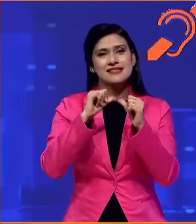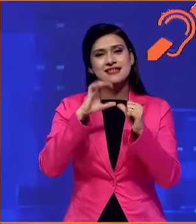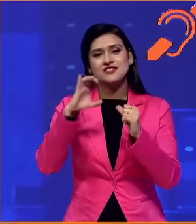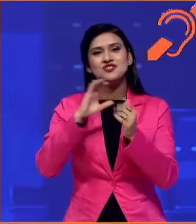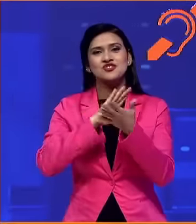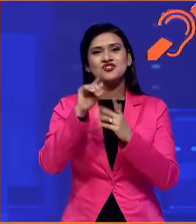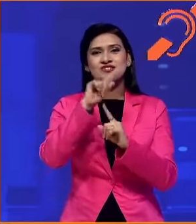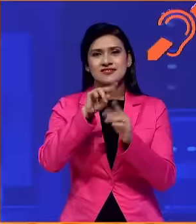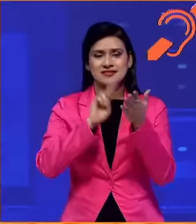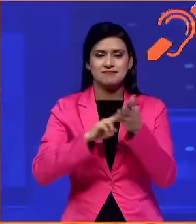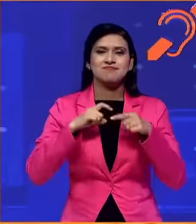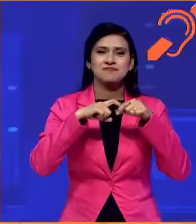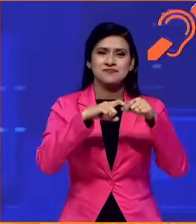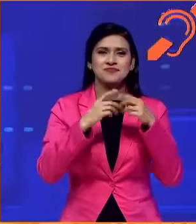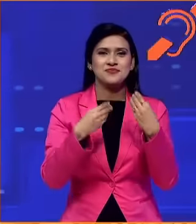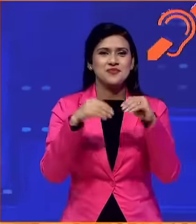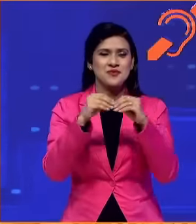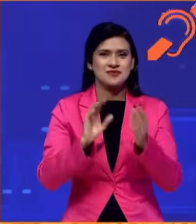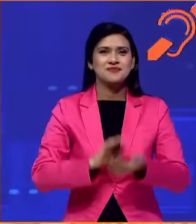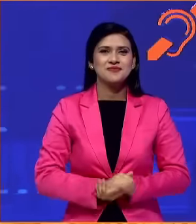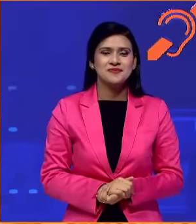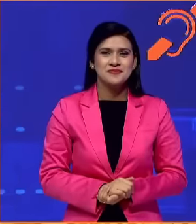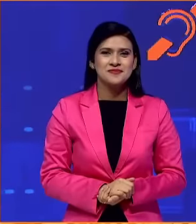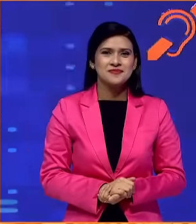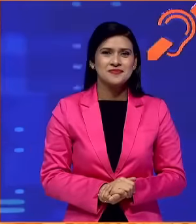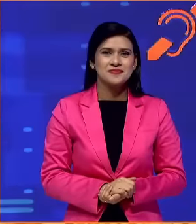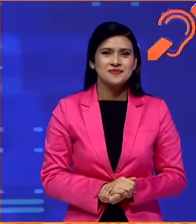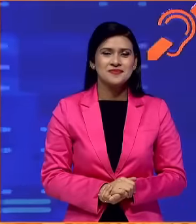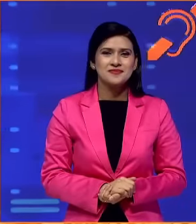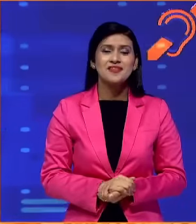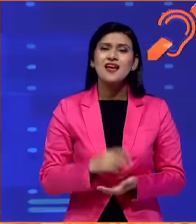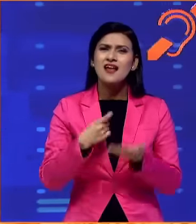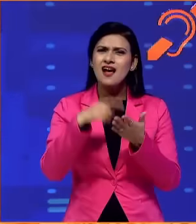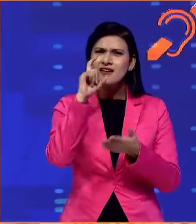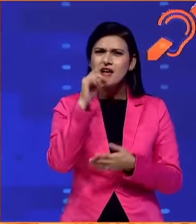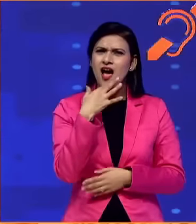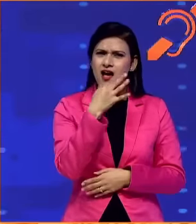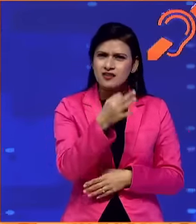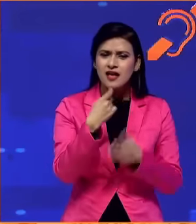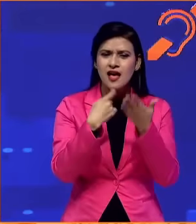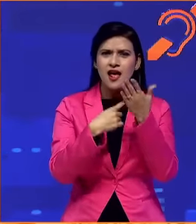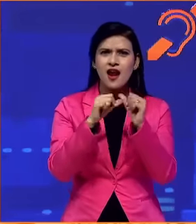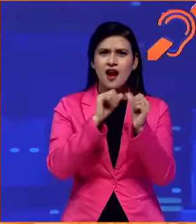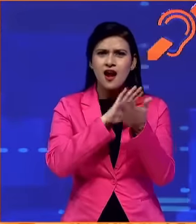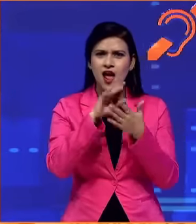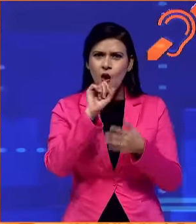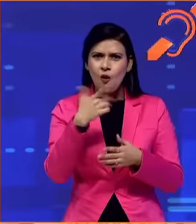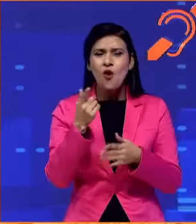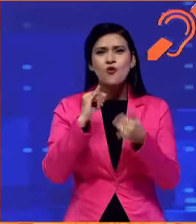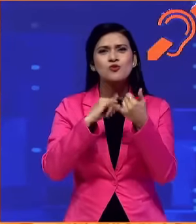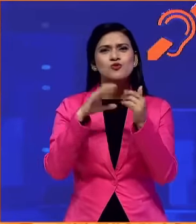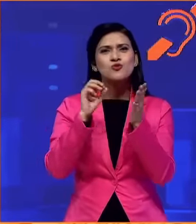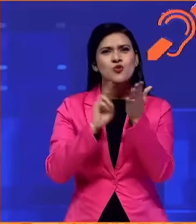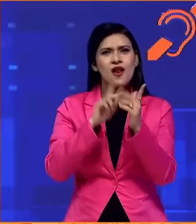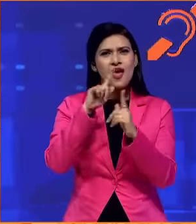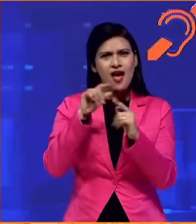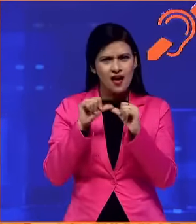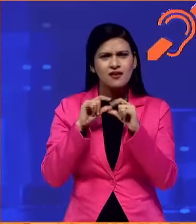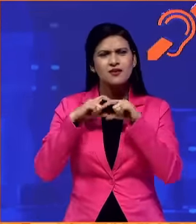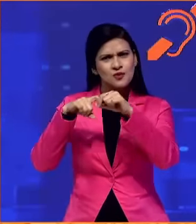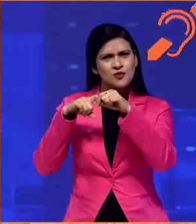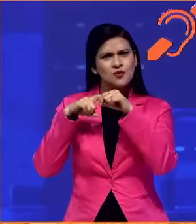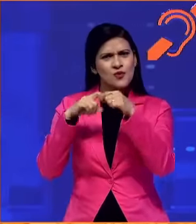'आपकीअदालत'मेंसचिनपायलटकेलिएऔरभीआरोपऔरसवालहोंगे।क्या आपनेकभीइसबारेमेंराहुलगांधीया प्रियंकागांधीसेबातकीहै? आपइसमामलेमेंऔरकितनीगहराईतकजाएंगे?